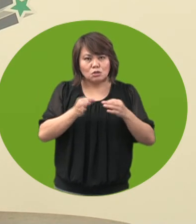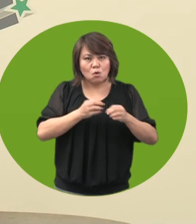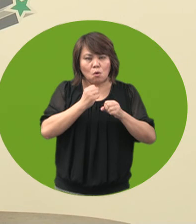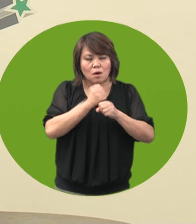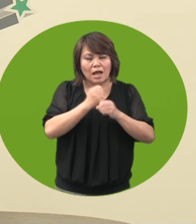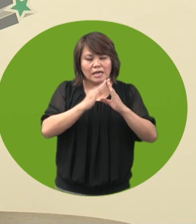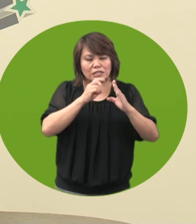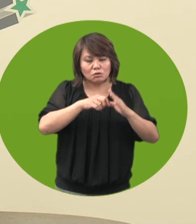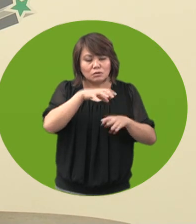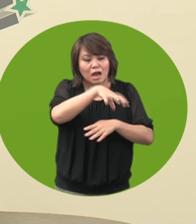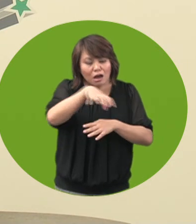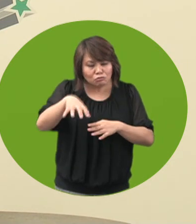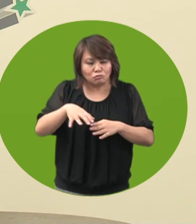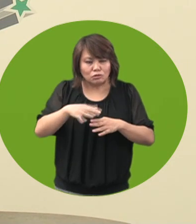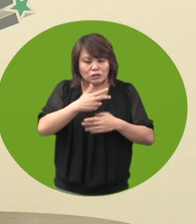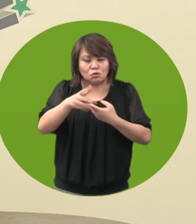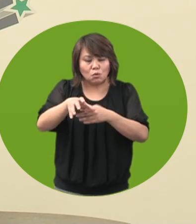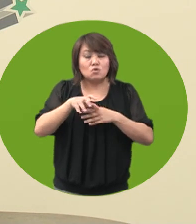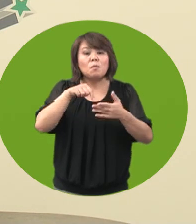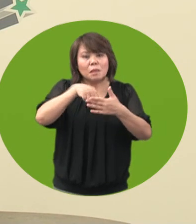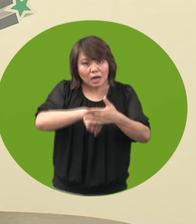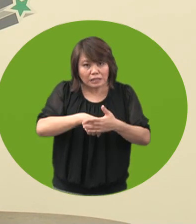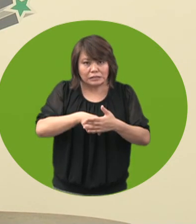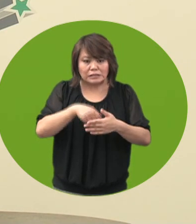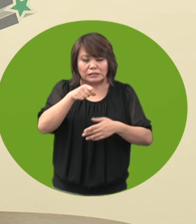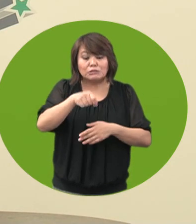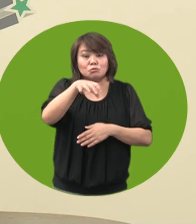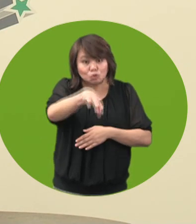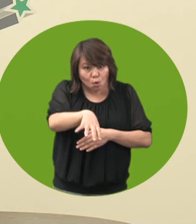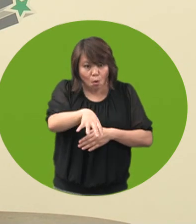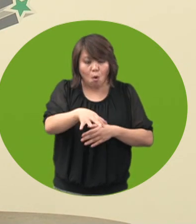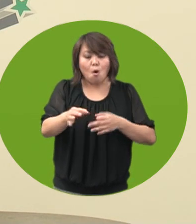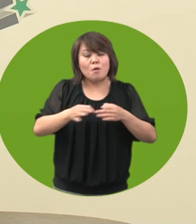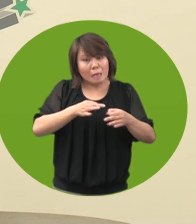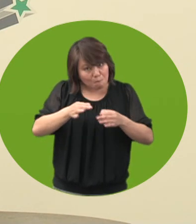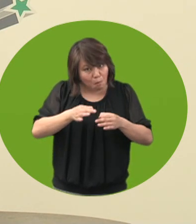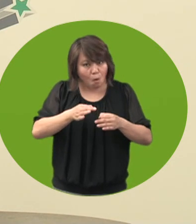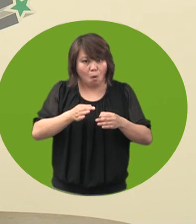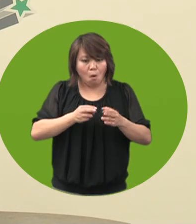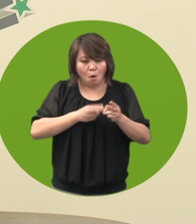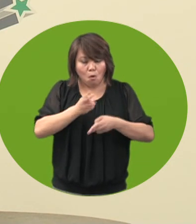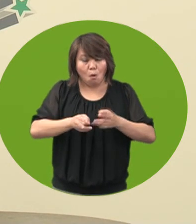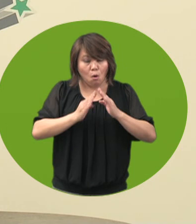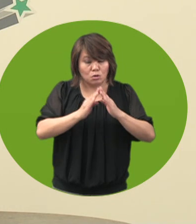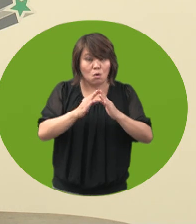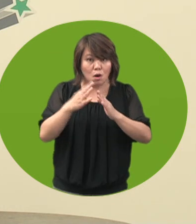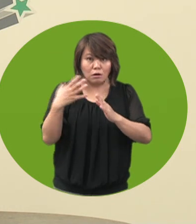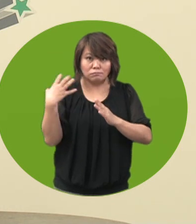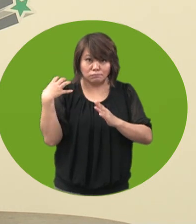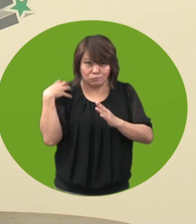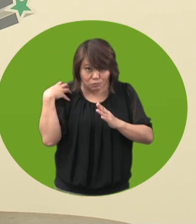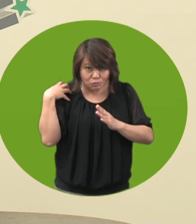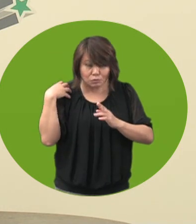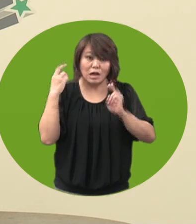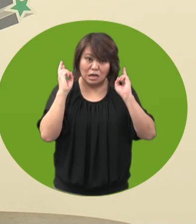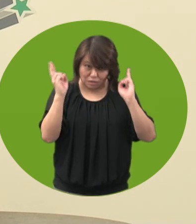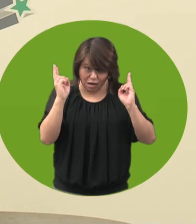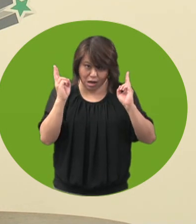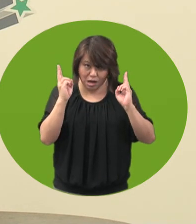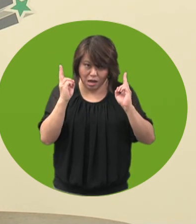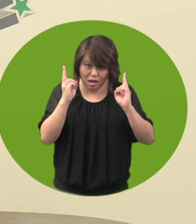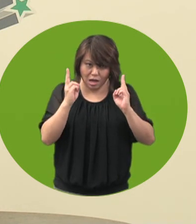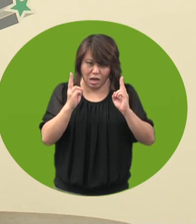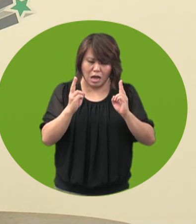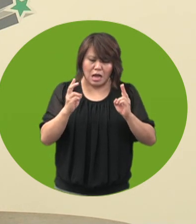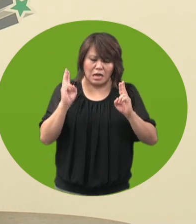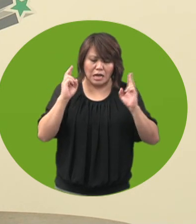設立されている市町村内に事務所、店舗、工場などを有する事業者であれば、規模の大